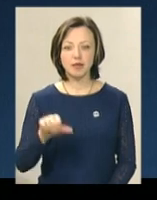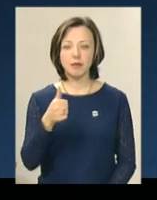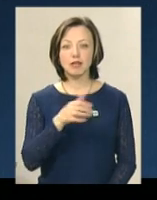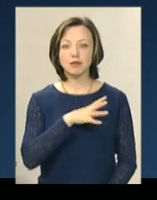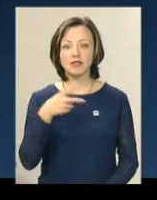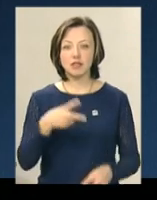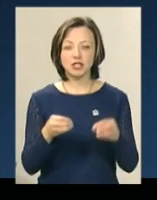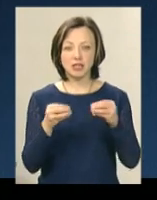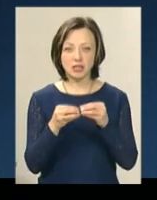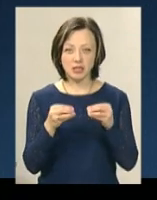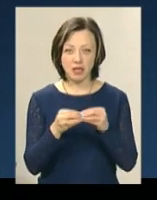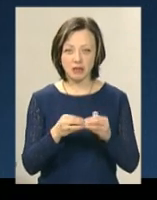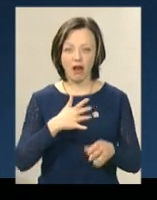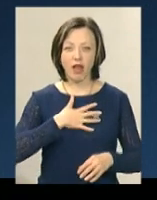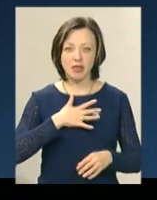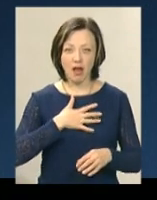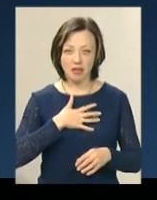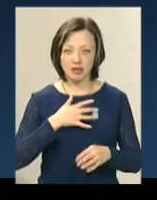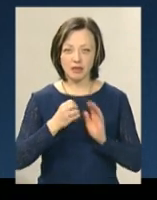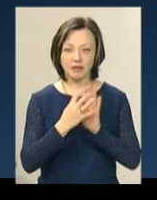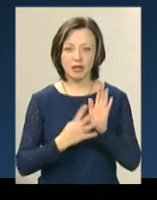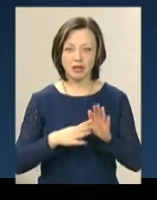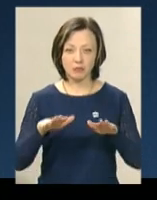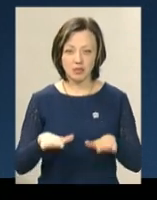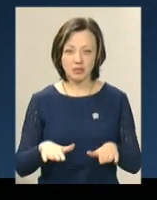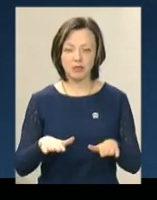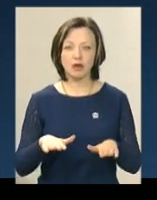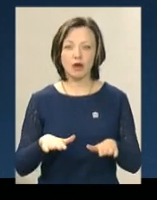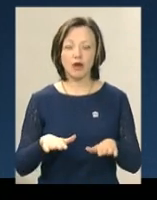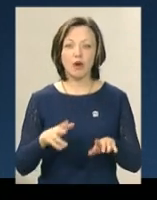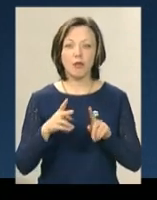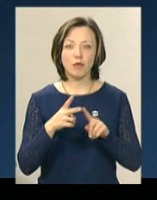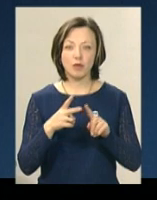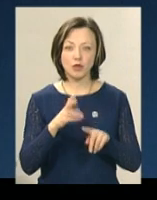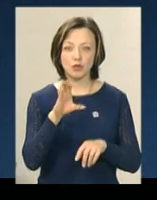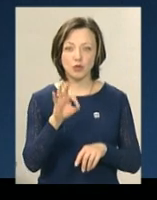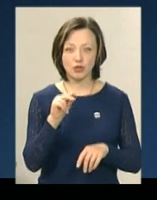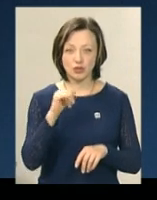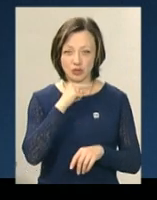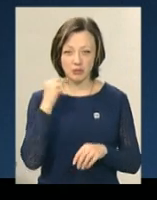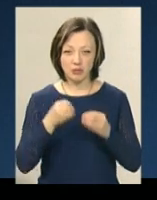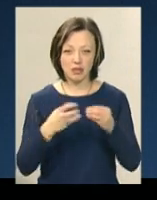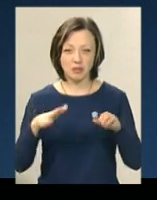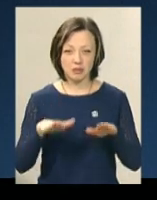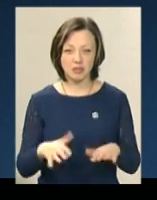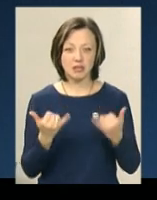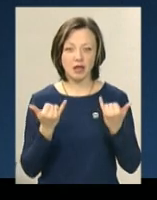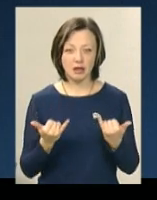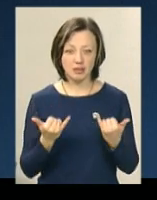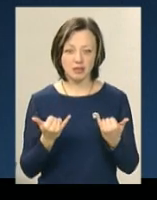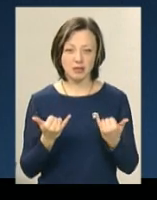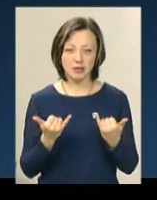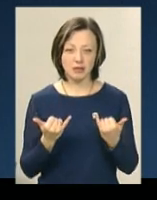рік, Ванкувер, Канада – 19 місце, потім Сочі було 15 місце. Зараз